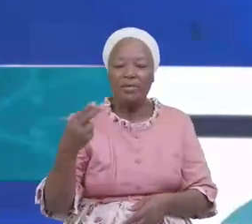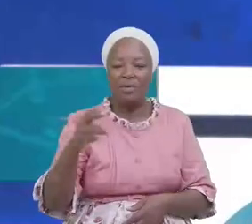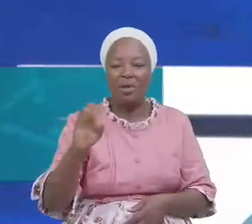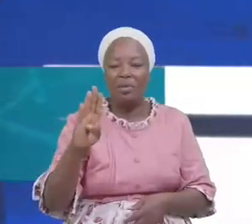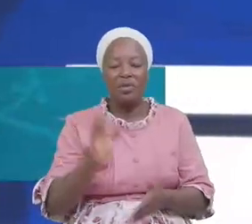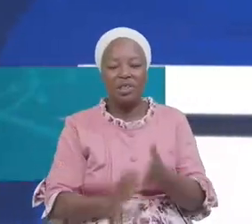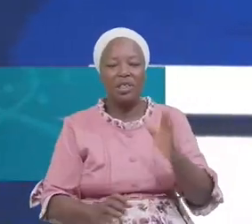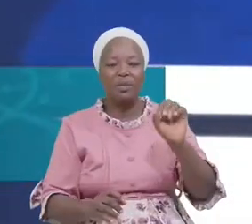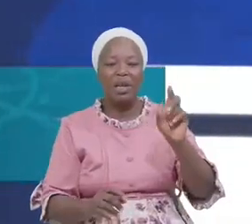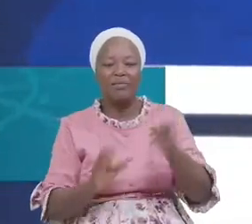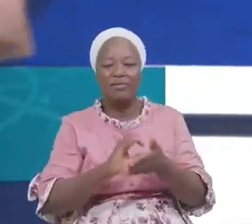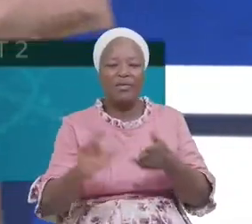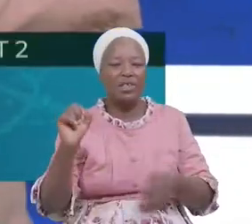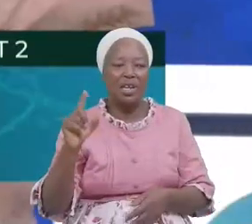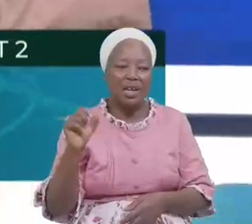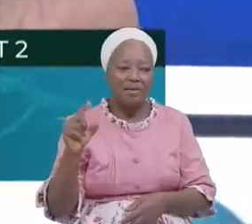Hébreux 11, 11.